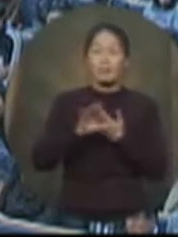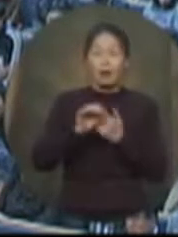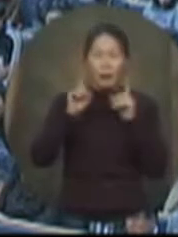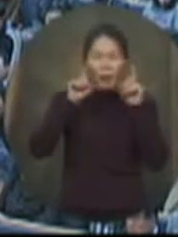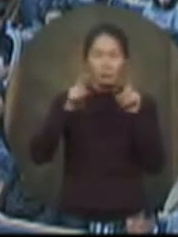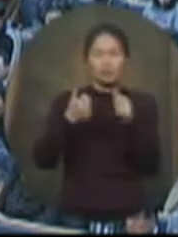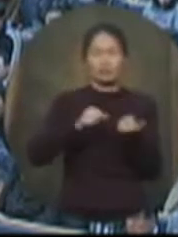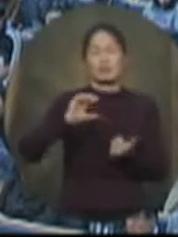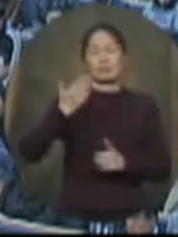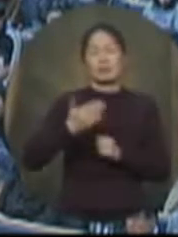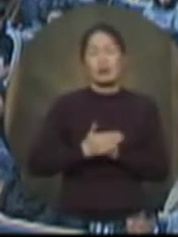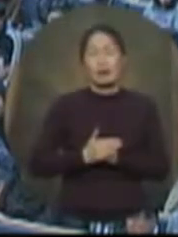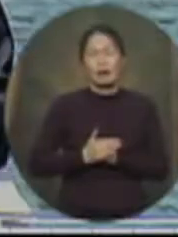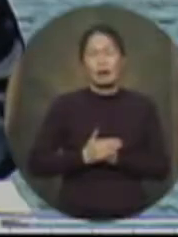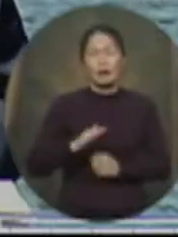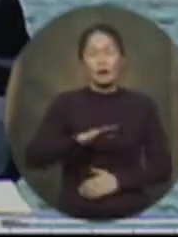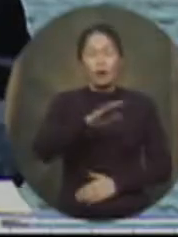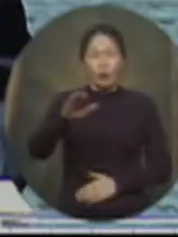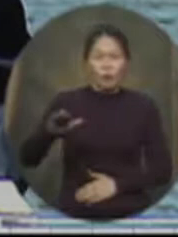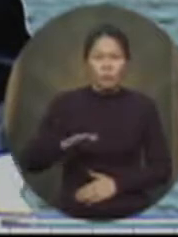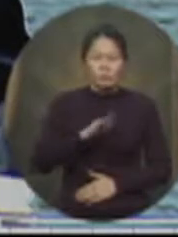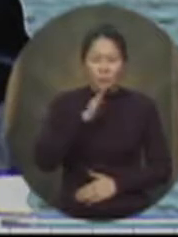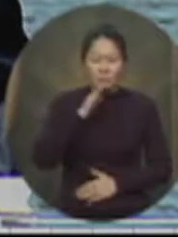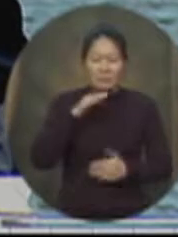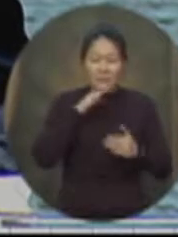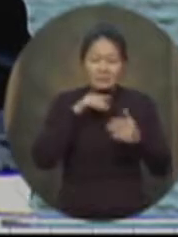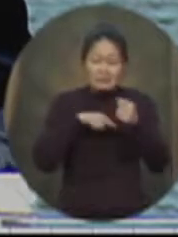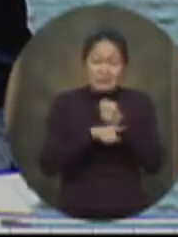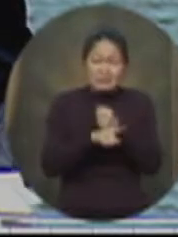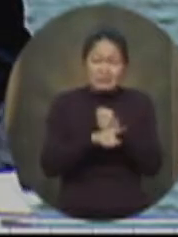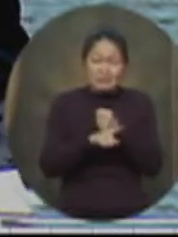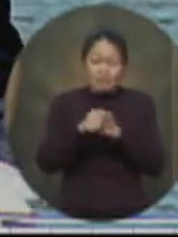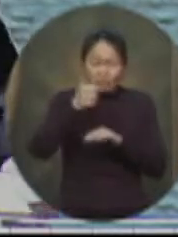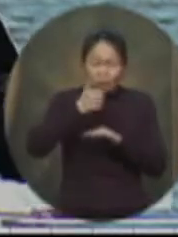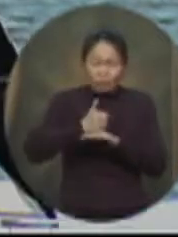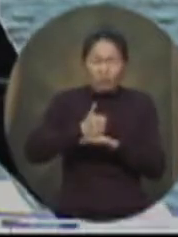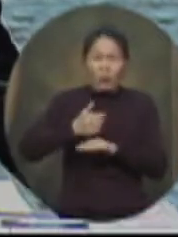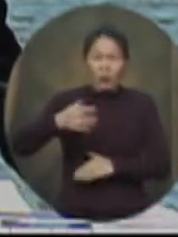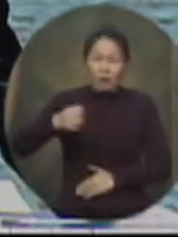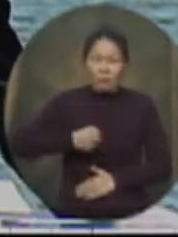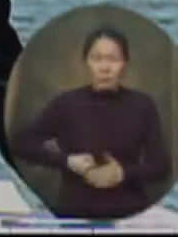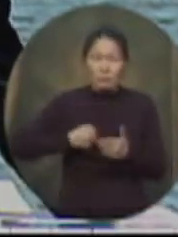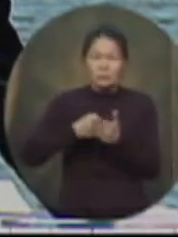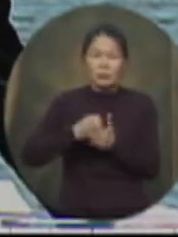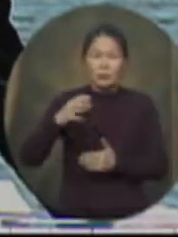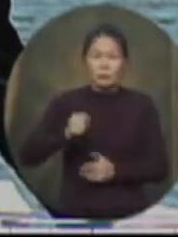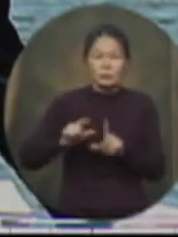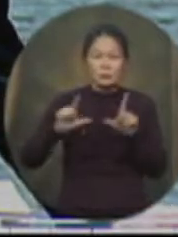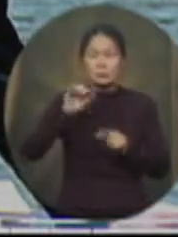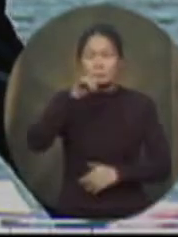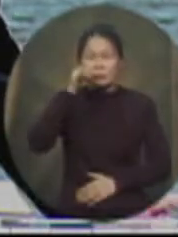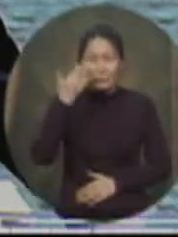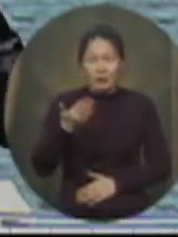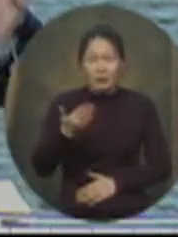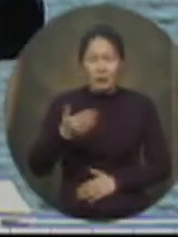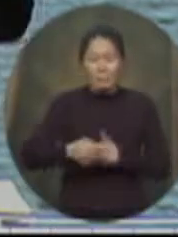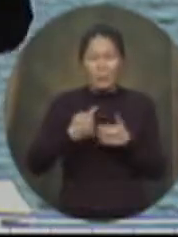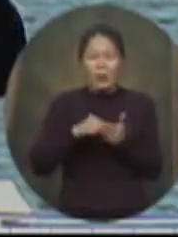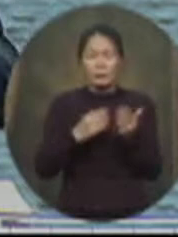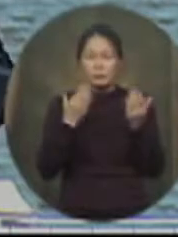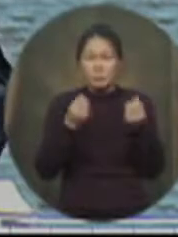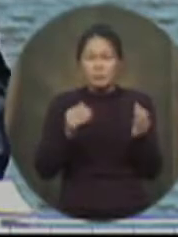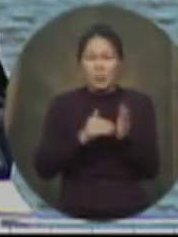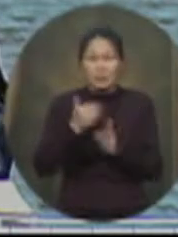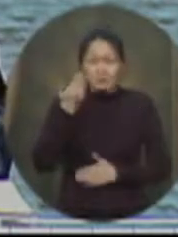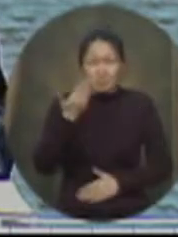성도 여러분 정말 진리를 결론 삼으셨습니다 까 마음의 준비가 되셨습니까 사도 바울은